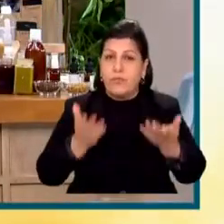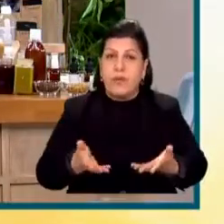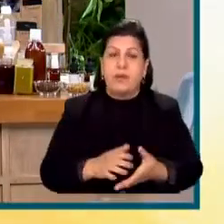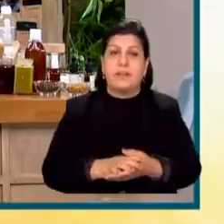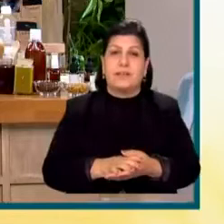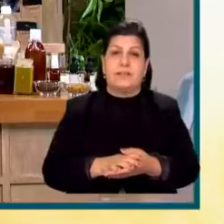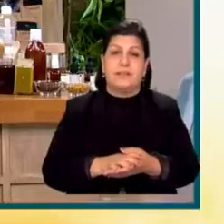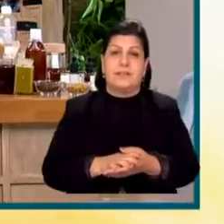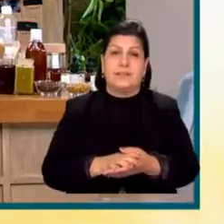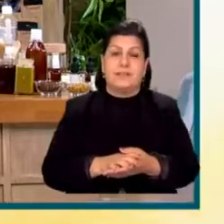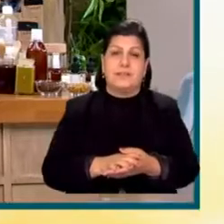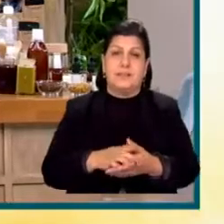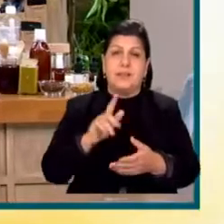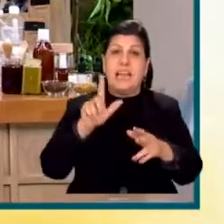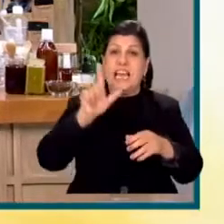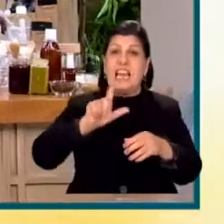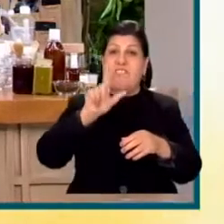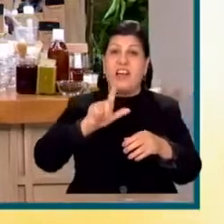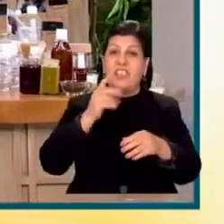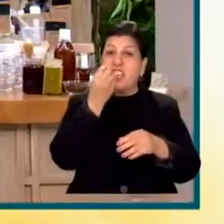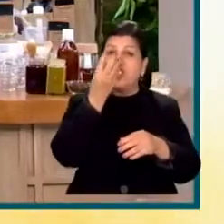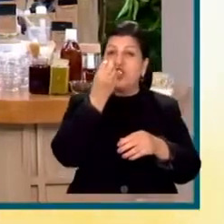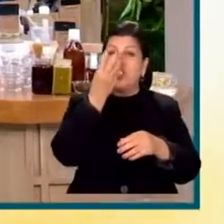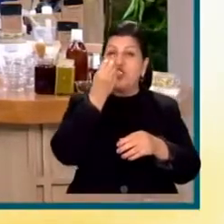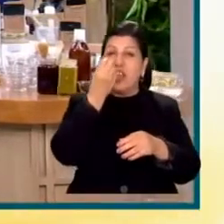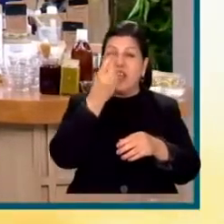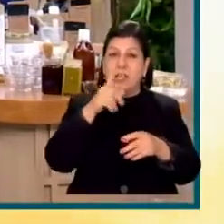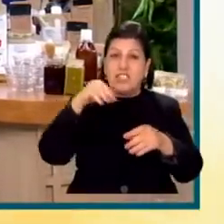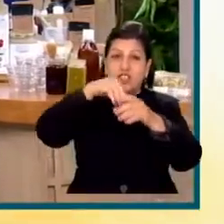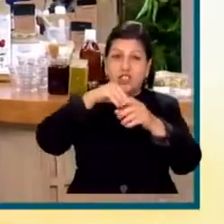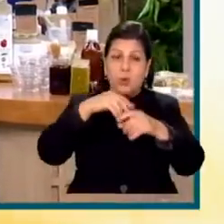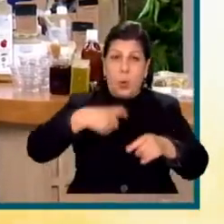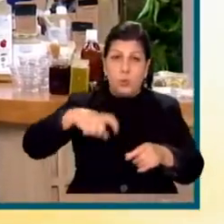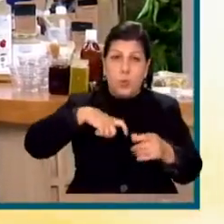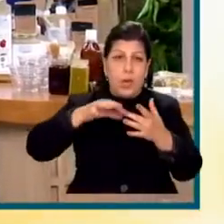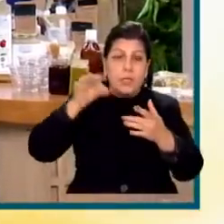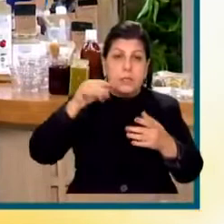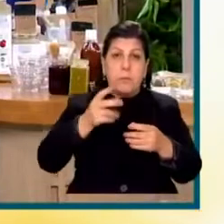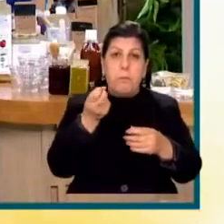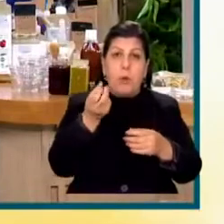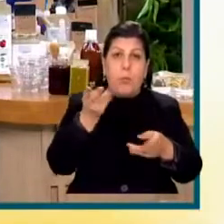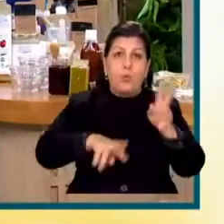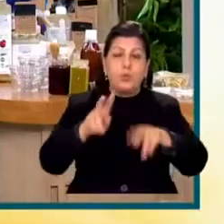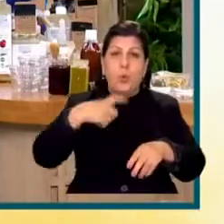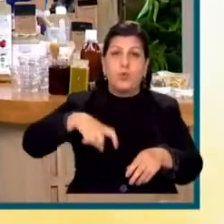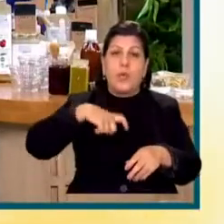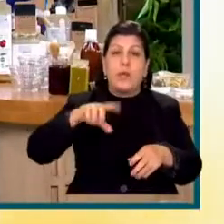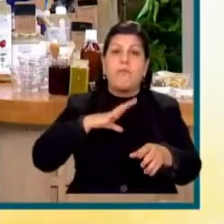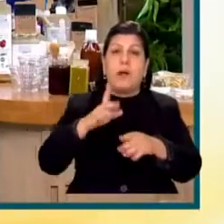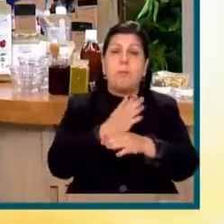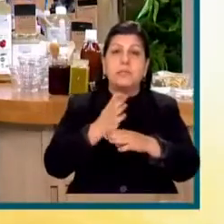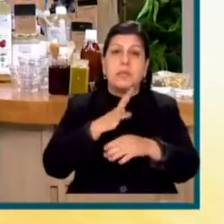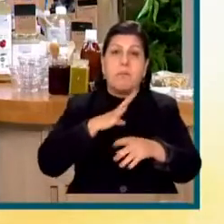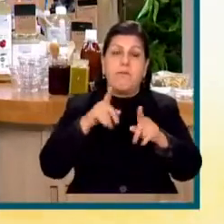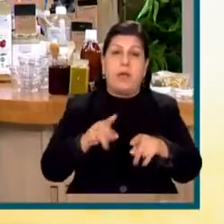Bu da antiseptik. Biliyorsunuz lavanta suyunun özelliğini. Evet. Mikrop kırıcı özellikleri var. Yine burada kullandığımız yağlar hem güzel kokmasını hem